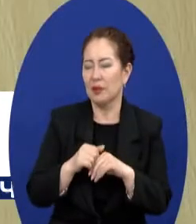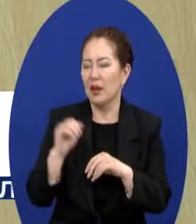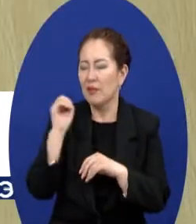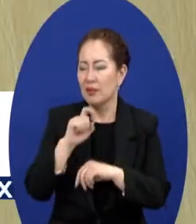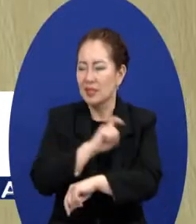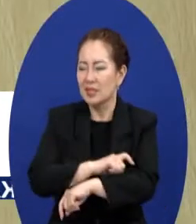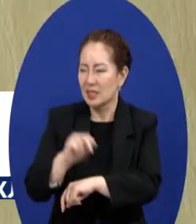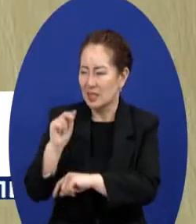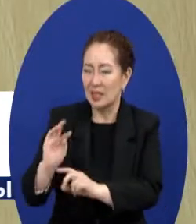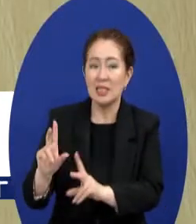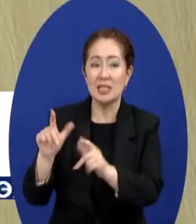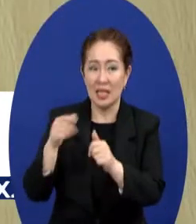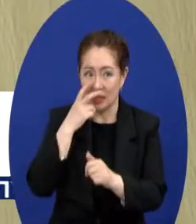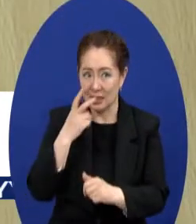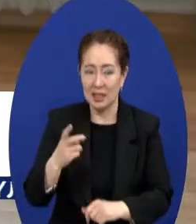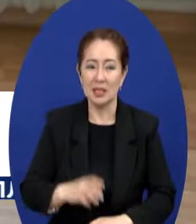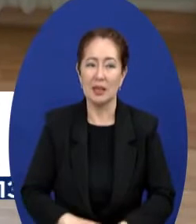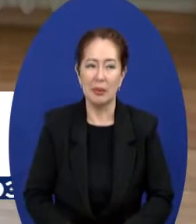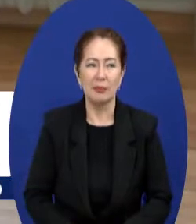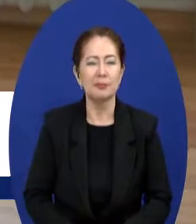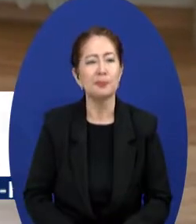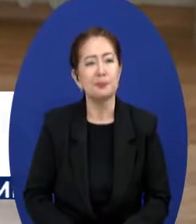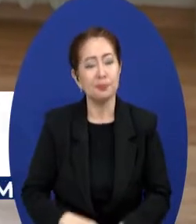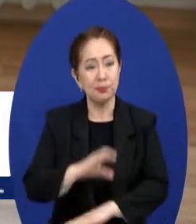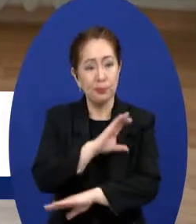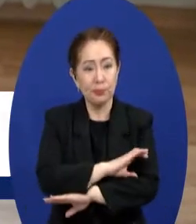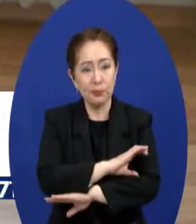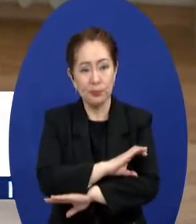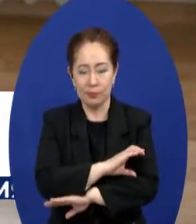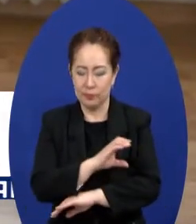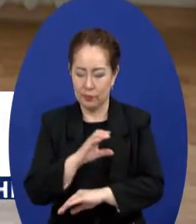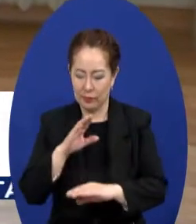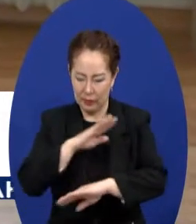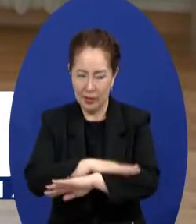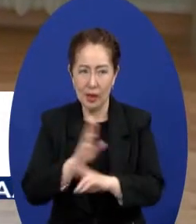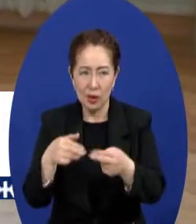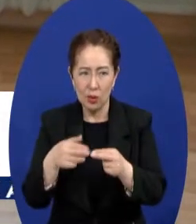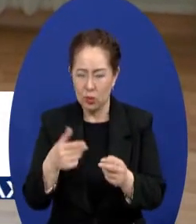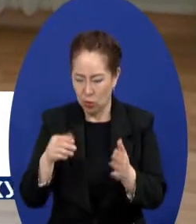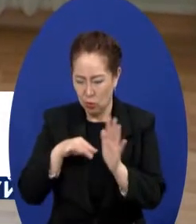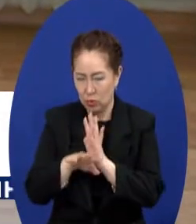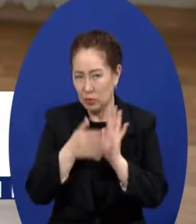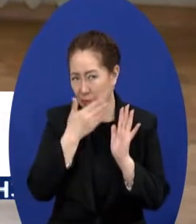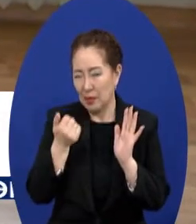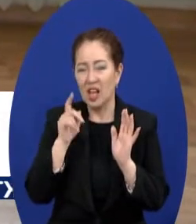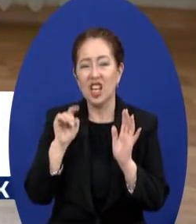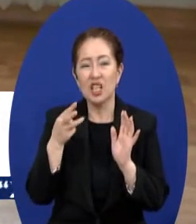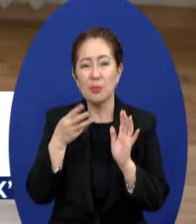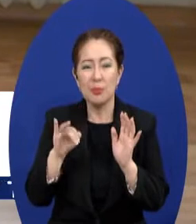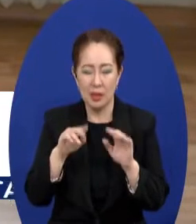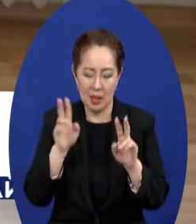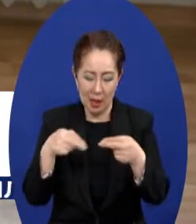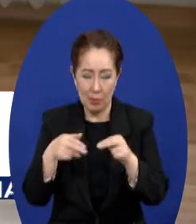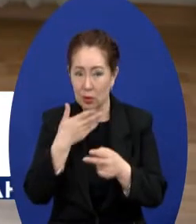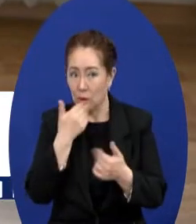үр дүн сайжирна гэж харж байгаа байхгүй юу? За сургууль анги танхимын хүртээмжгүй учраас химийн лабораторигүй өнөөдрийг хүрсэн. За миний